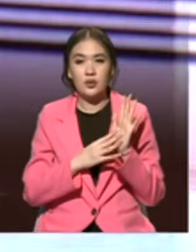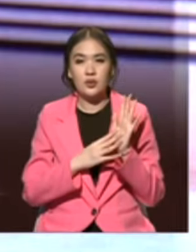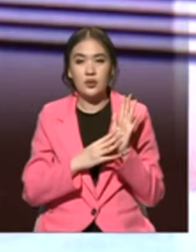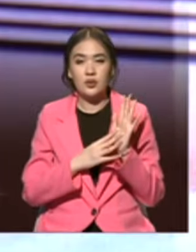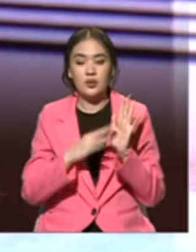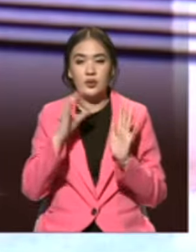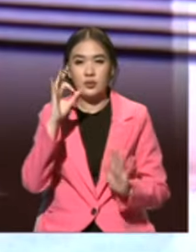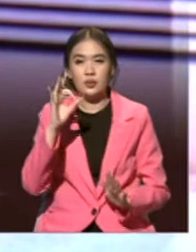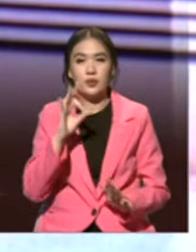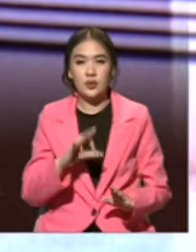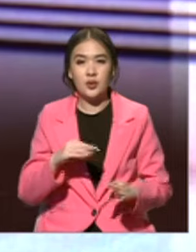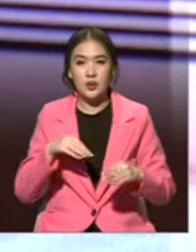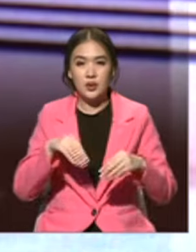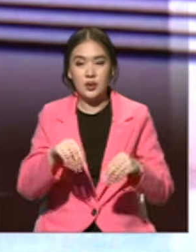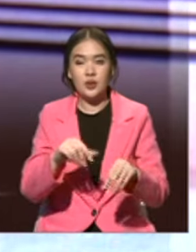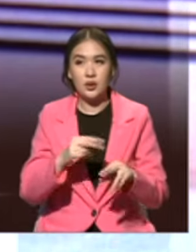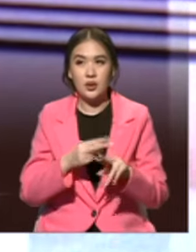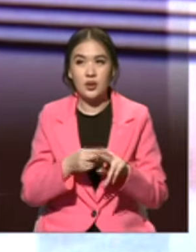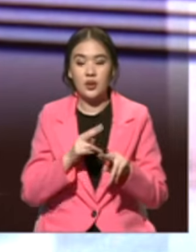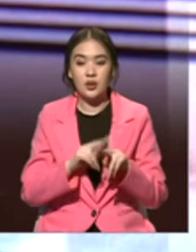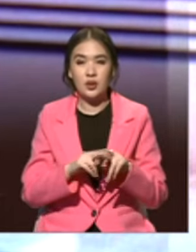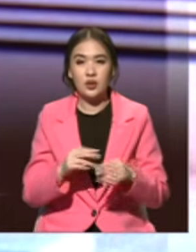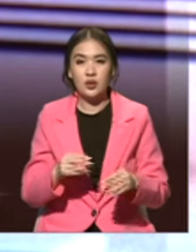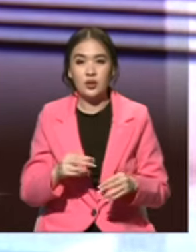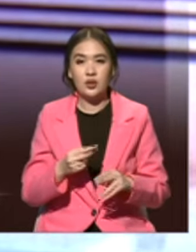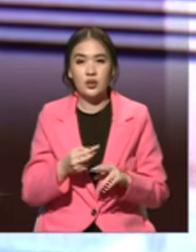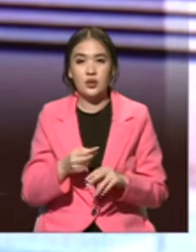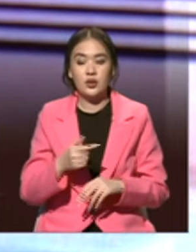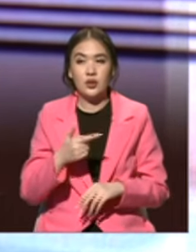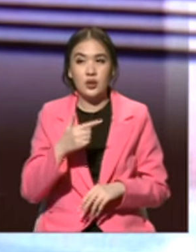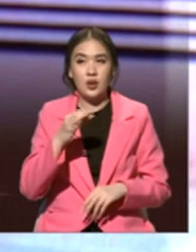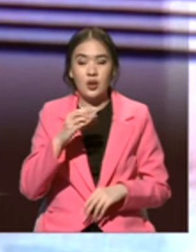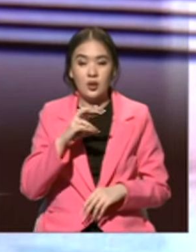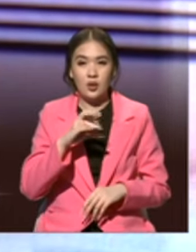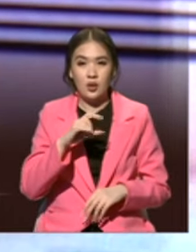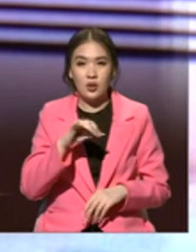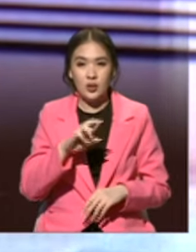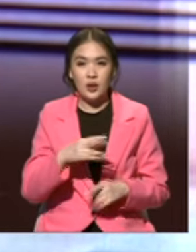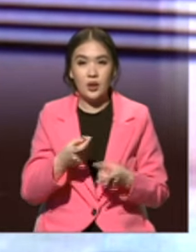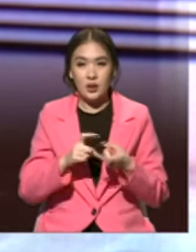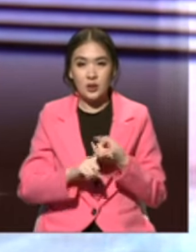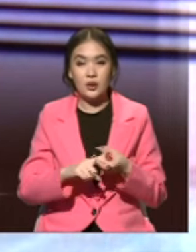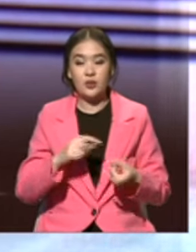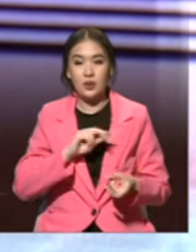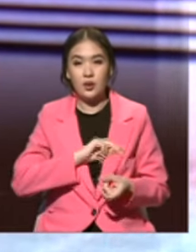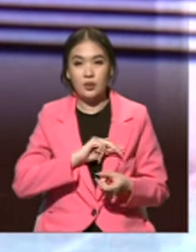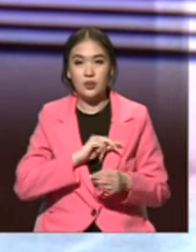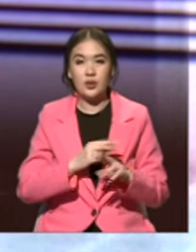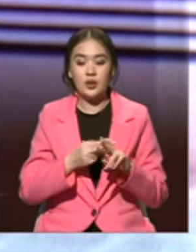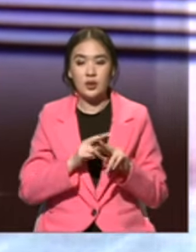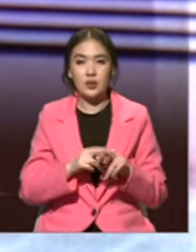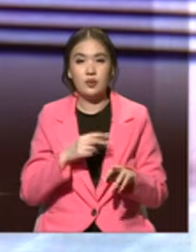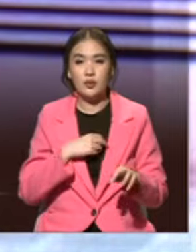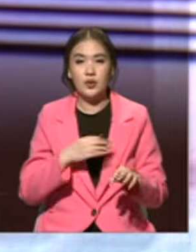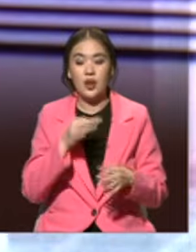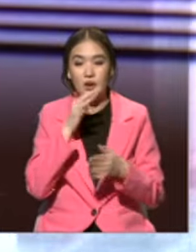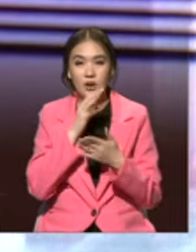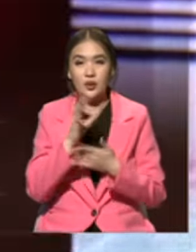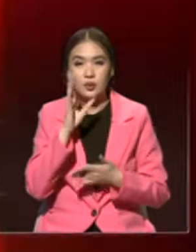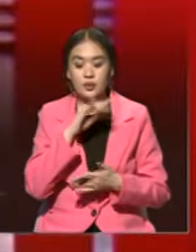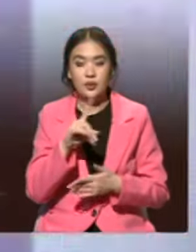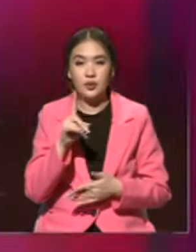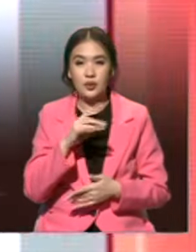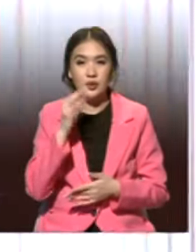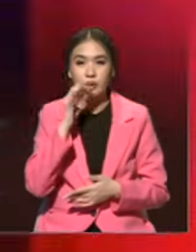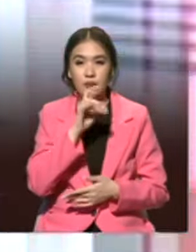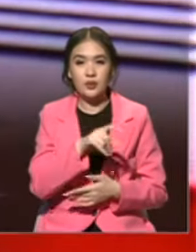98-99% егіліп отыр. Бұл дегеніміз, мен жаңағы биологиялық қауіпсіздік маманы болғаннан кейін өз сөзімде айта аламын, жаңағы мамандардың да